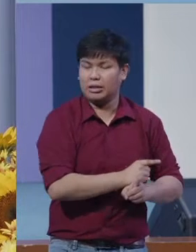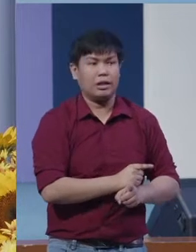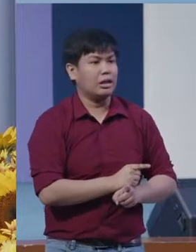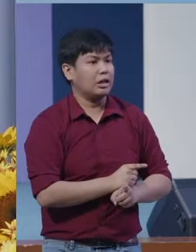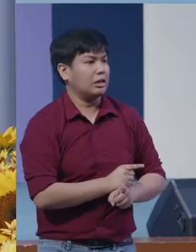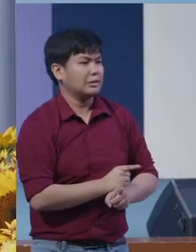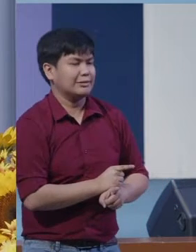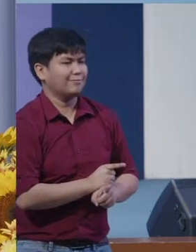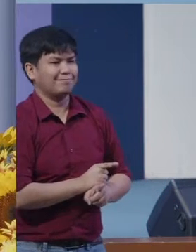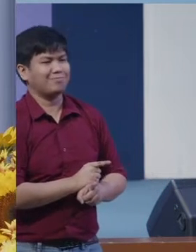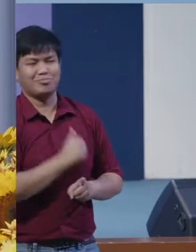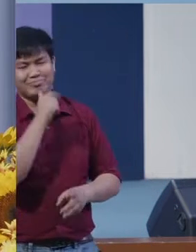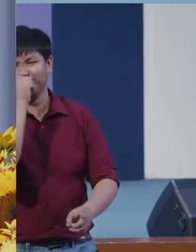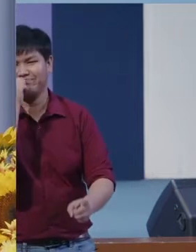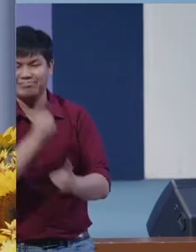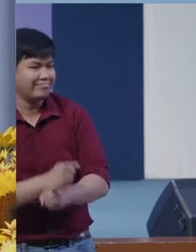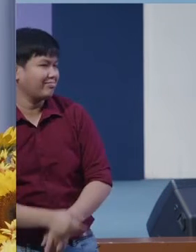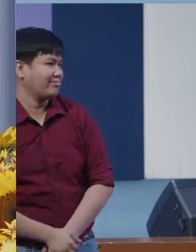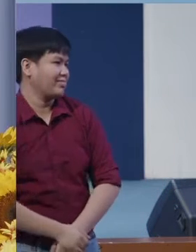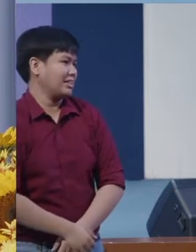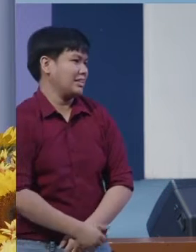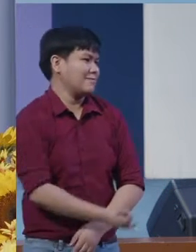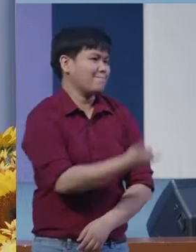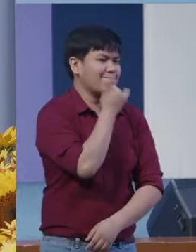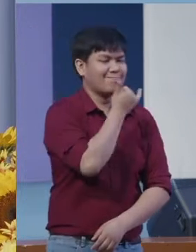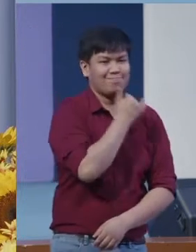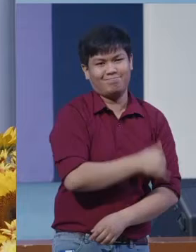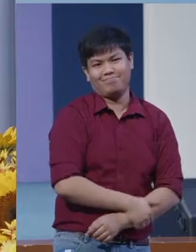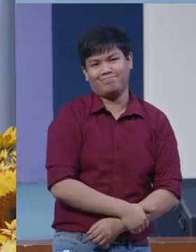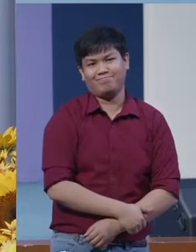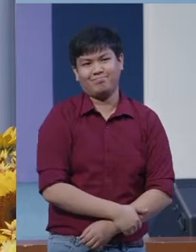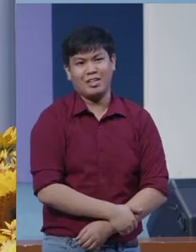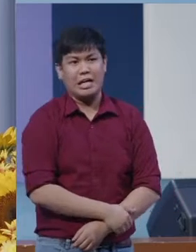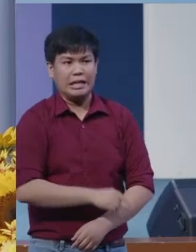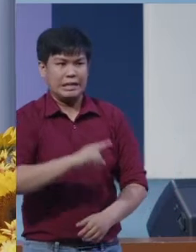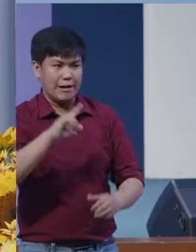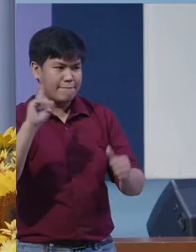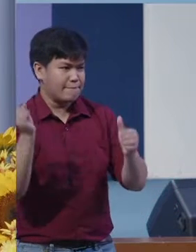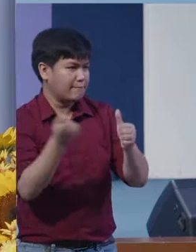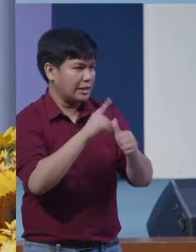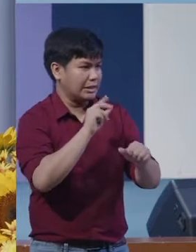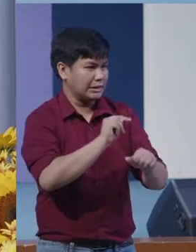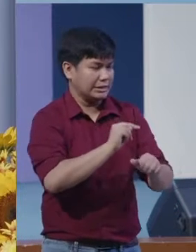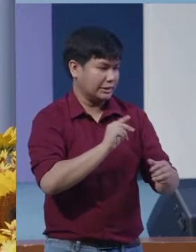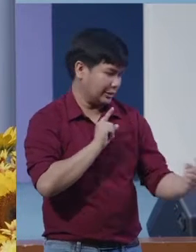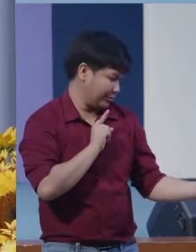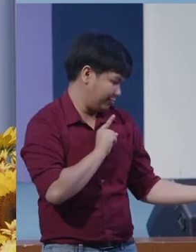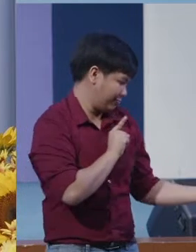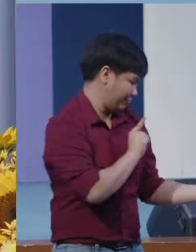buong Biblia mula sa lumang tipan hanggang sa bagong tipan. No?